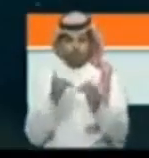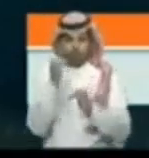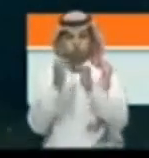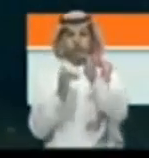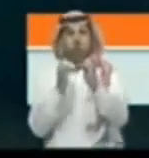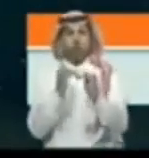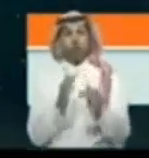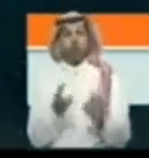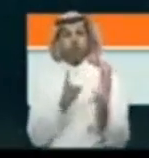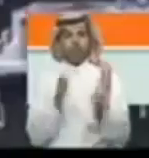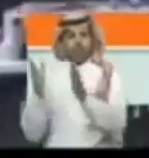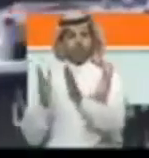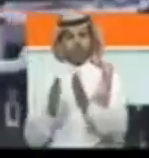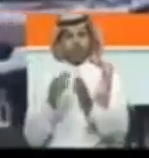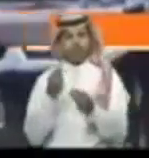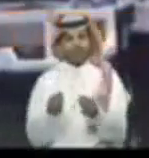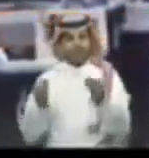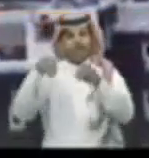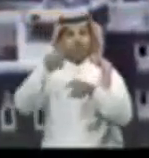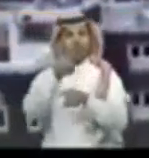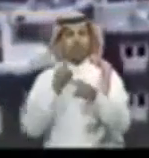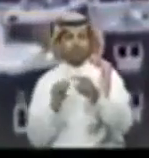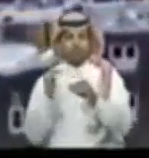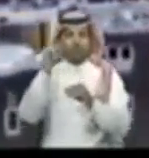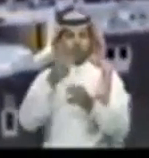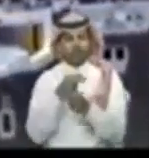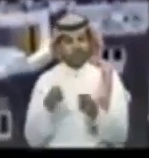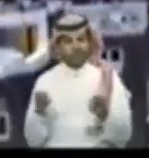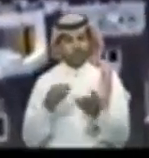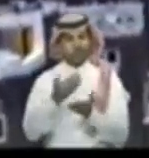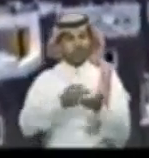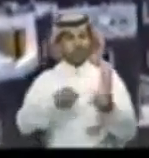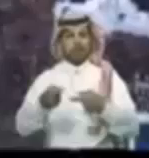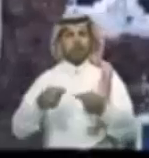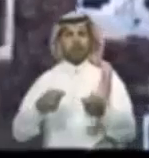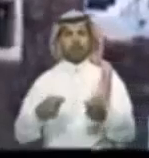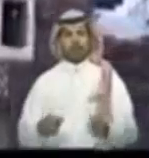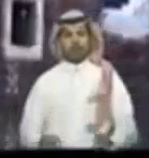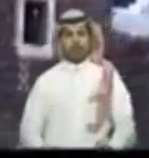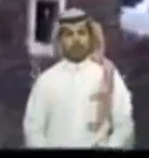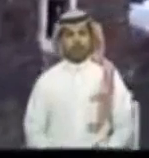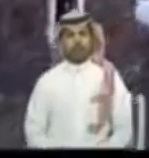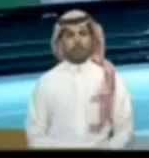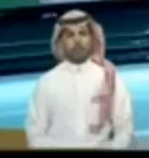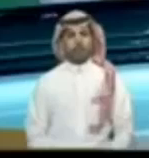إضافة إلى رفع الإنتاجية وزيادة مستويات التنوع الاقتصادية.